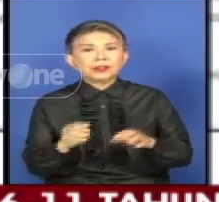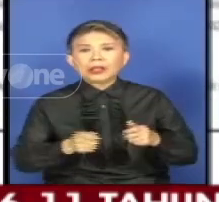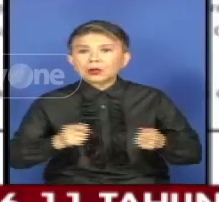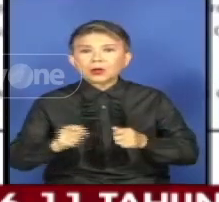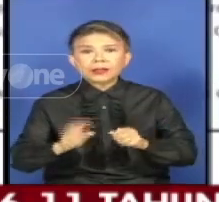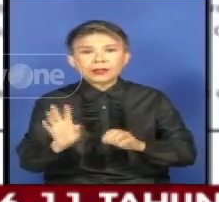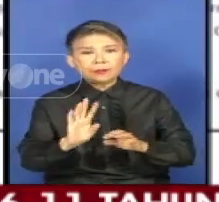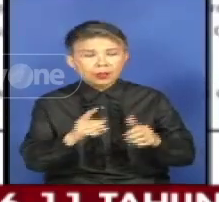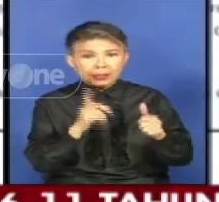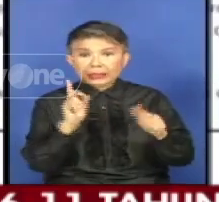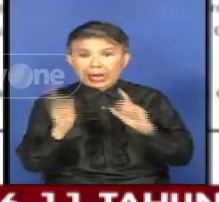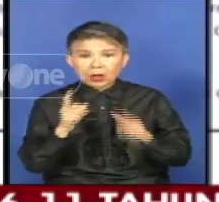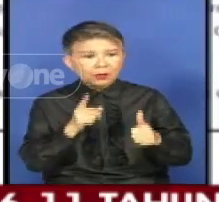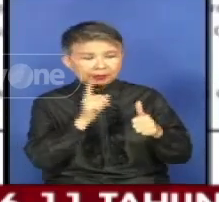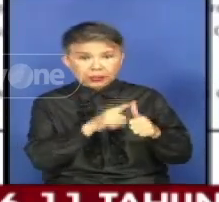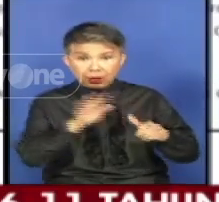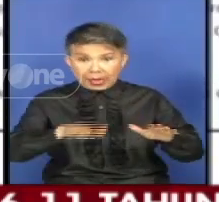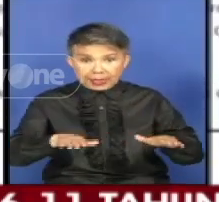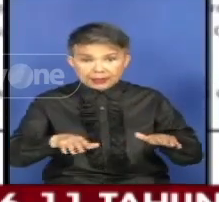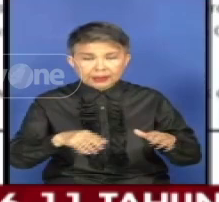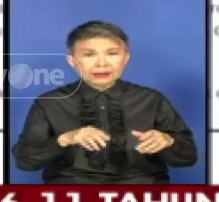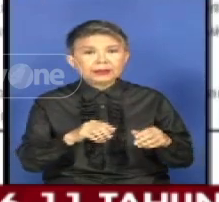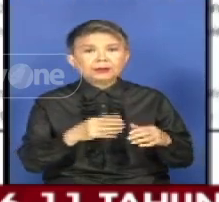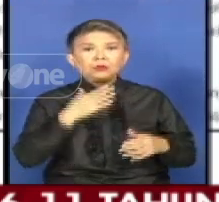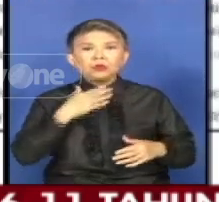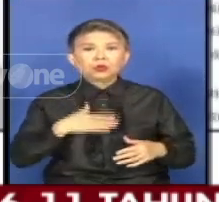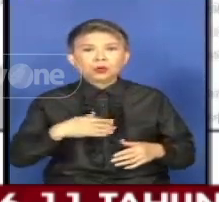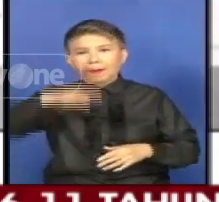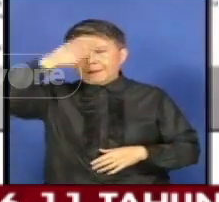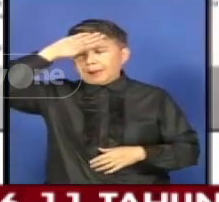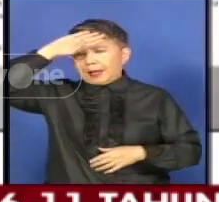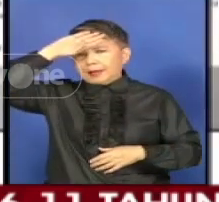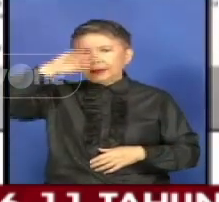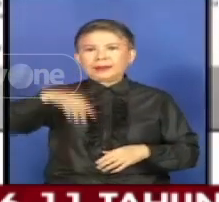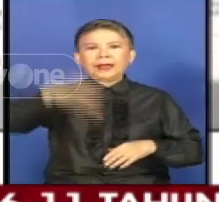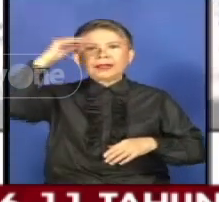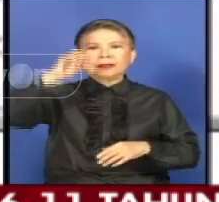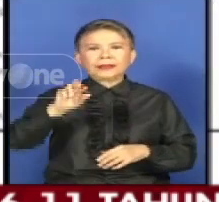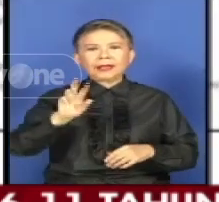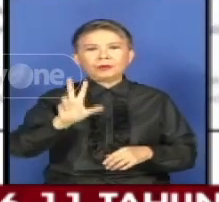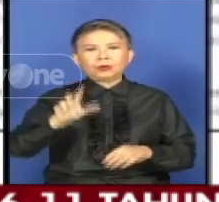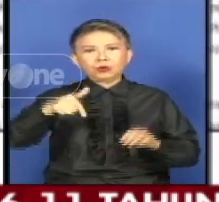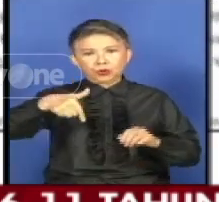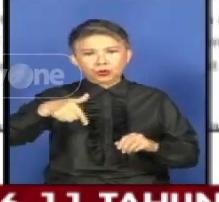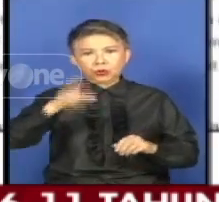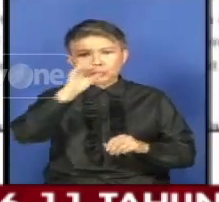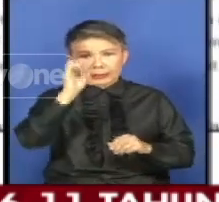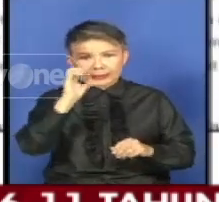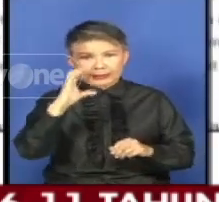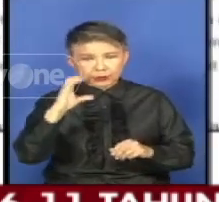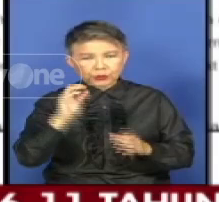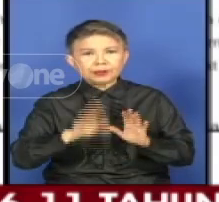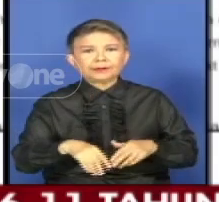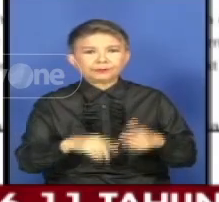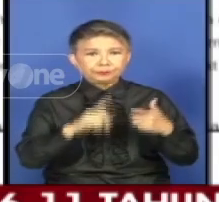dilakukan diantaranya untuk anak-anak yang memiliki suhu tubuh di atas 37,5 derajat Celcius dan juga